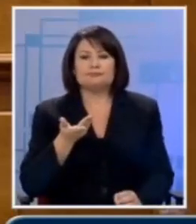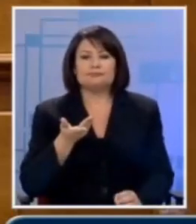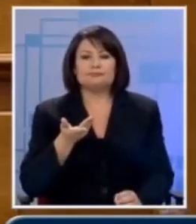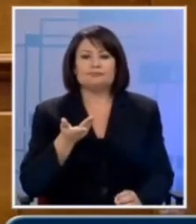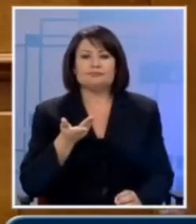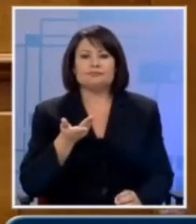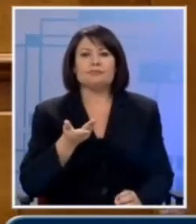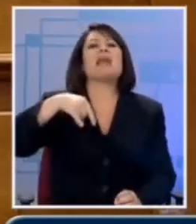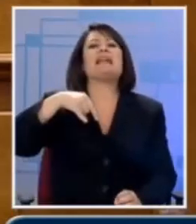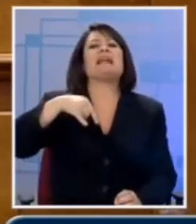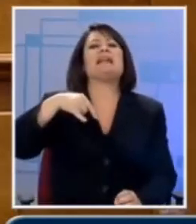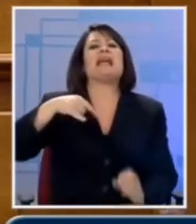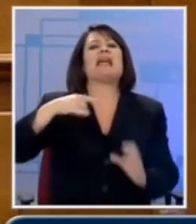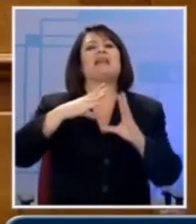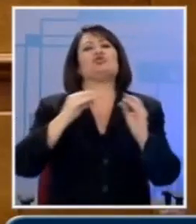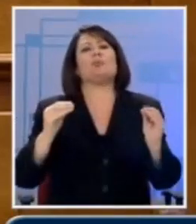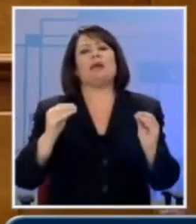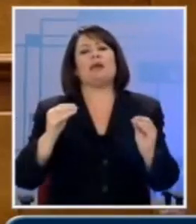τον Πρετεντέρη.